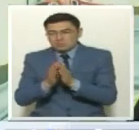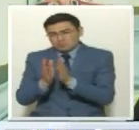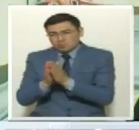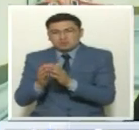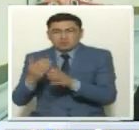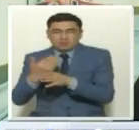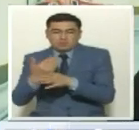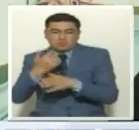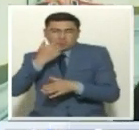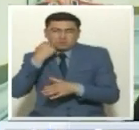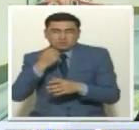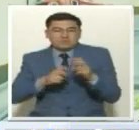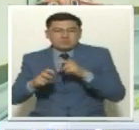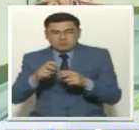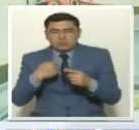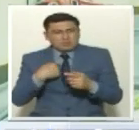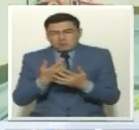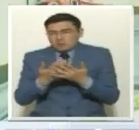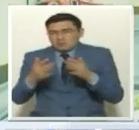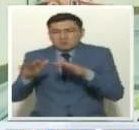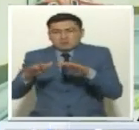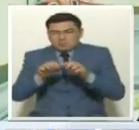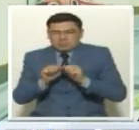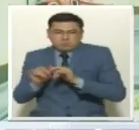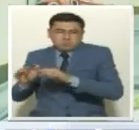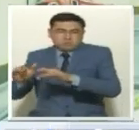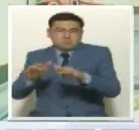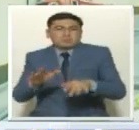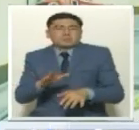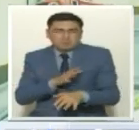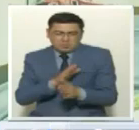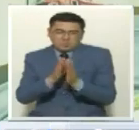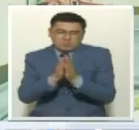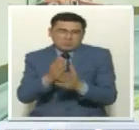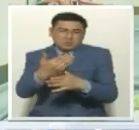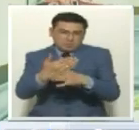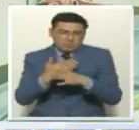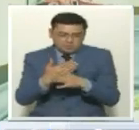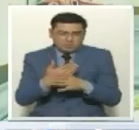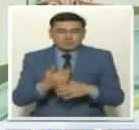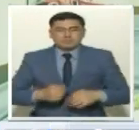atman. Biraq jalpy endi karalmagan jerler köp. Мен соны сизден өтүнүп сурайман. Мен мына баламды табысууга жардам бериң.